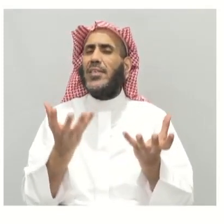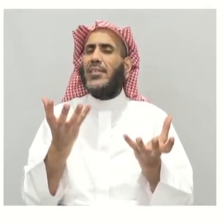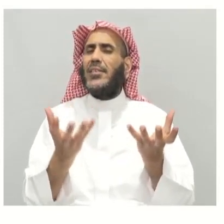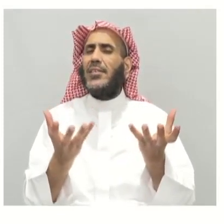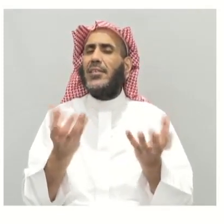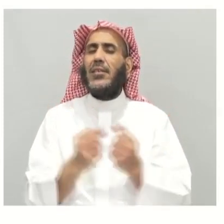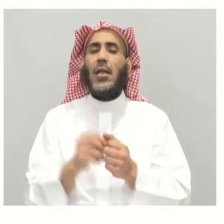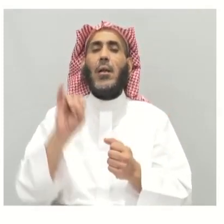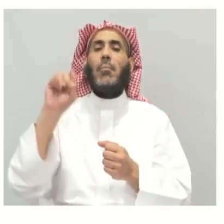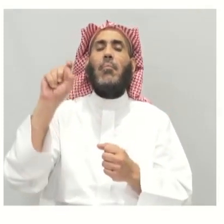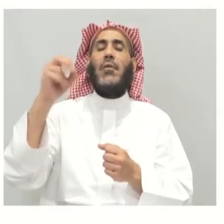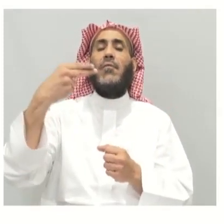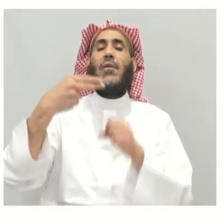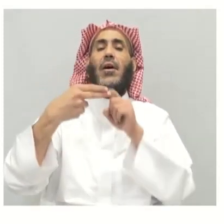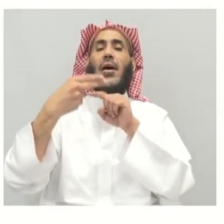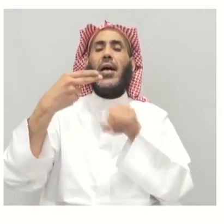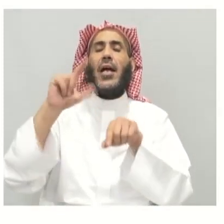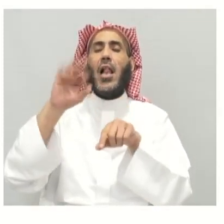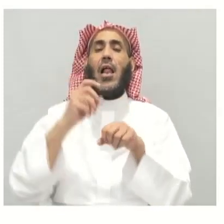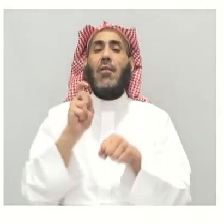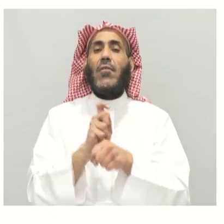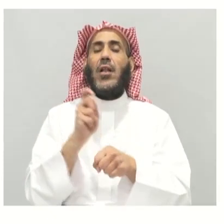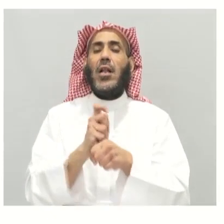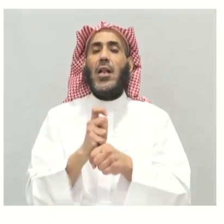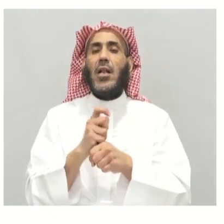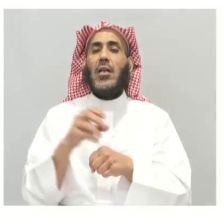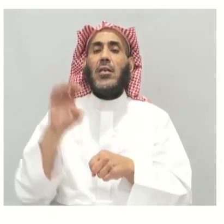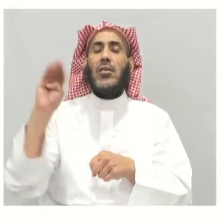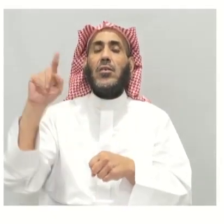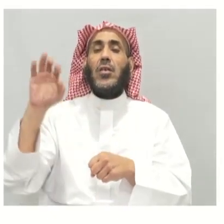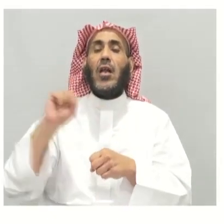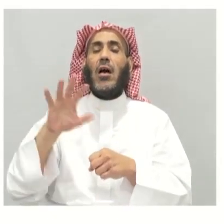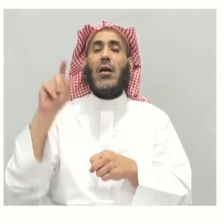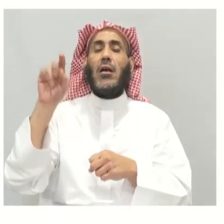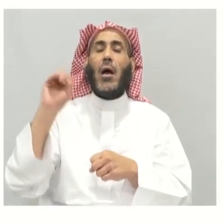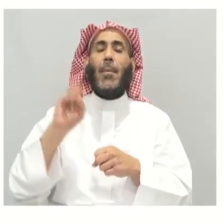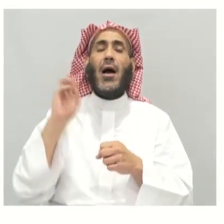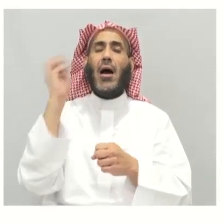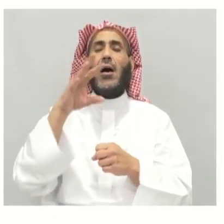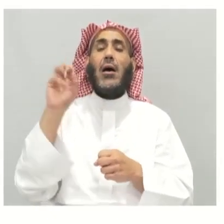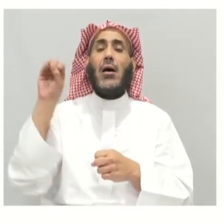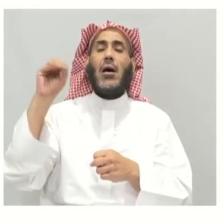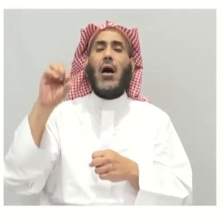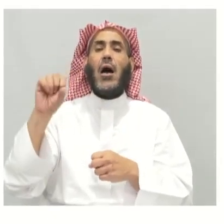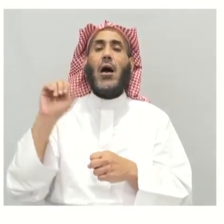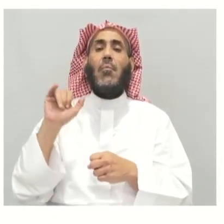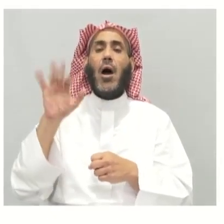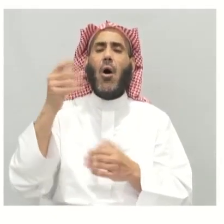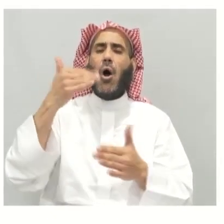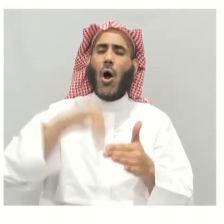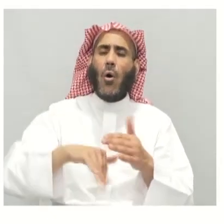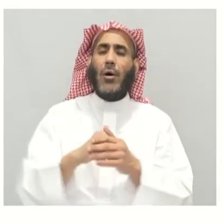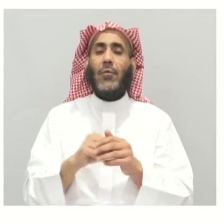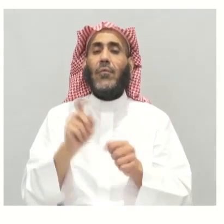وزن مفعل. نلاحظ هنا الفعل جرى، رمى، هوى، الفعل